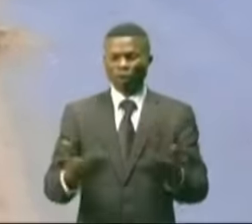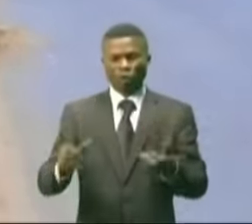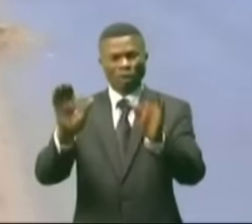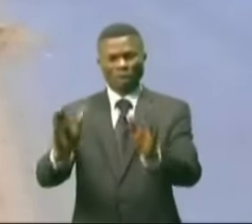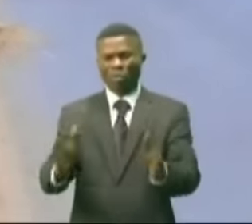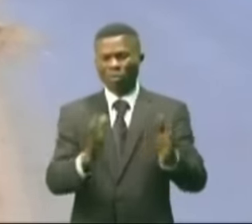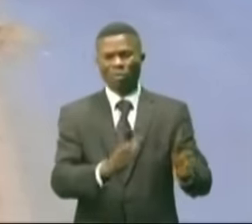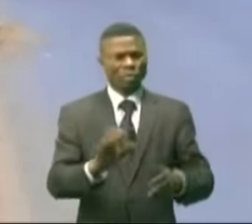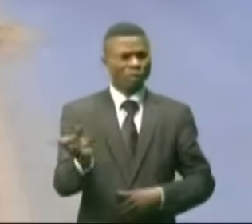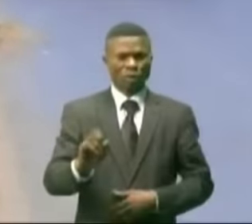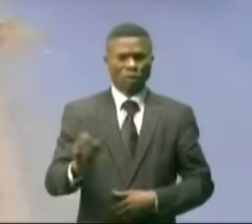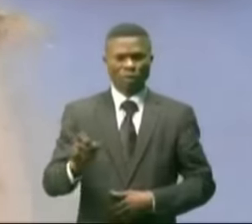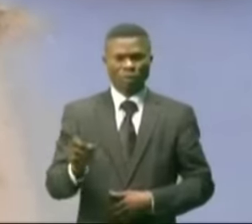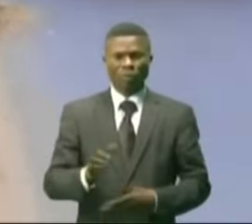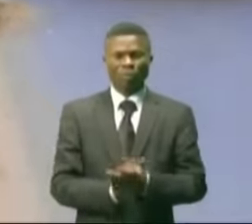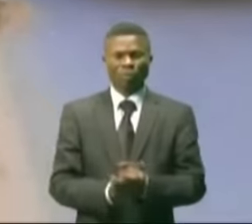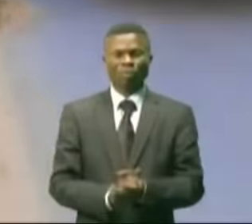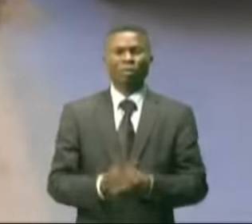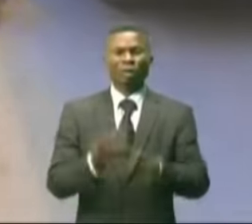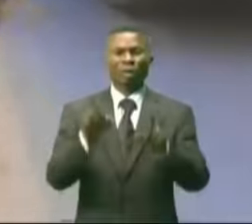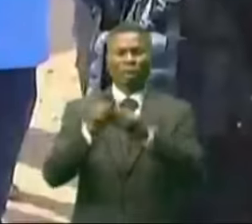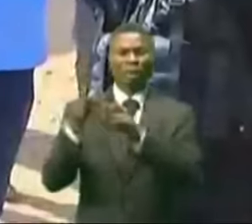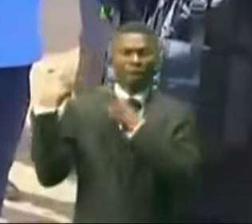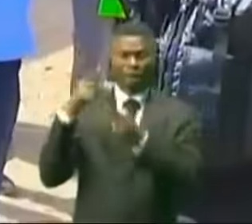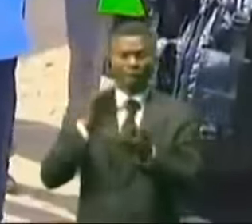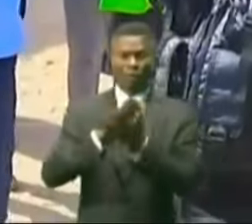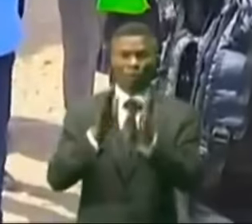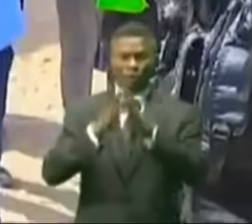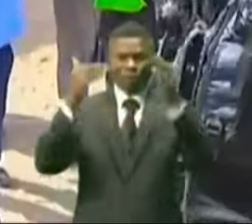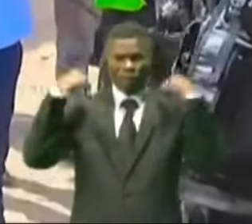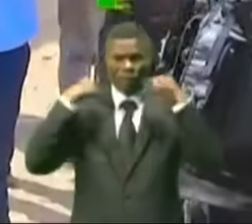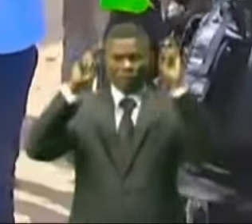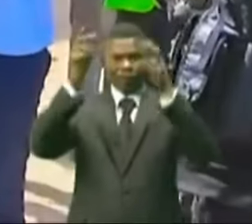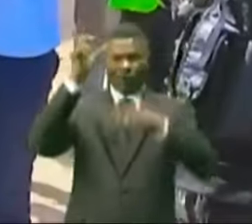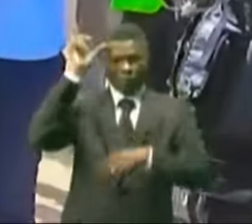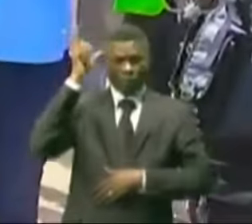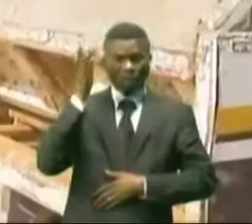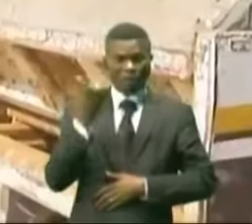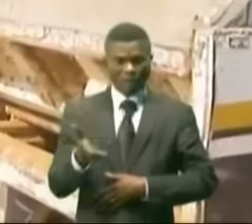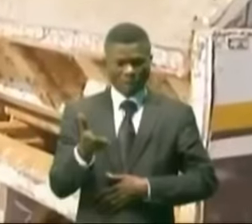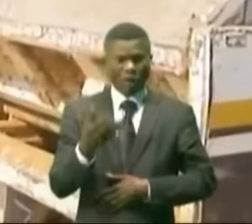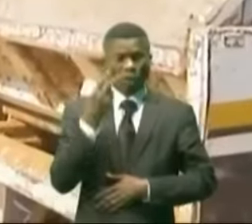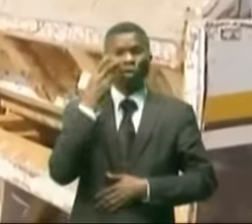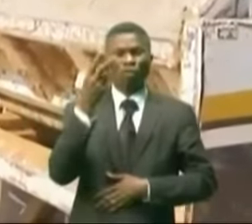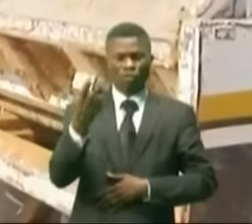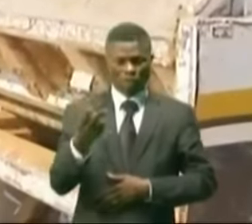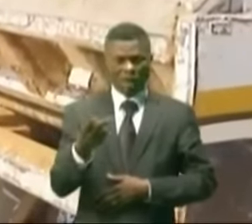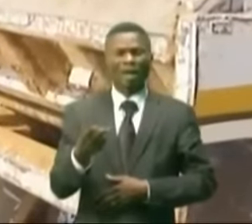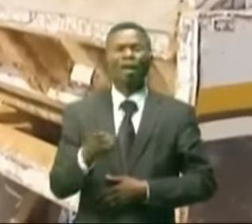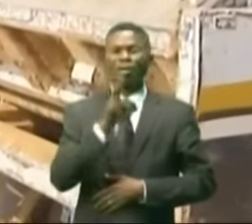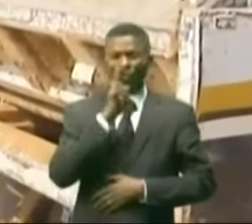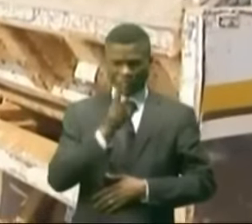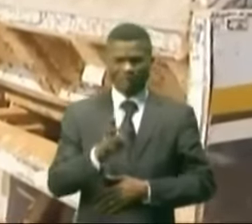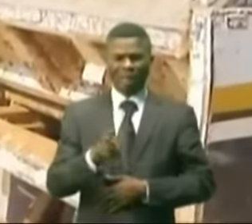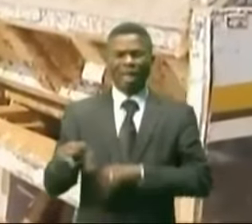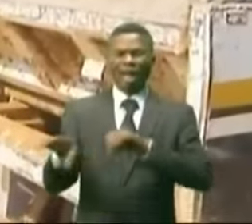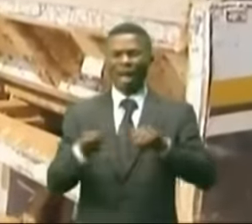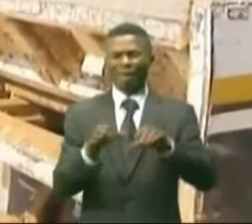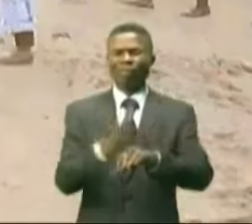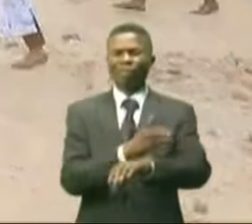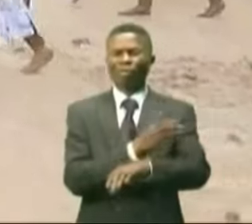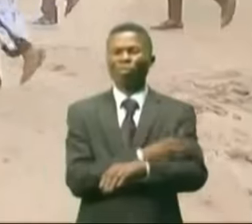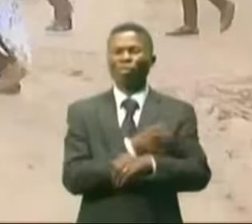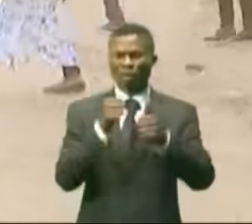engins ici. Rappelons que depuis son avènement à la tête de la ville de Lubumbashi, Joyce Chansa a fait du